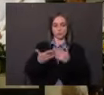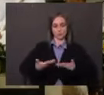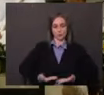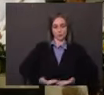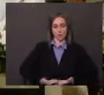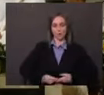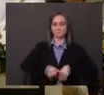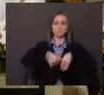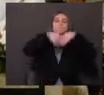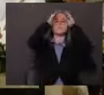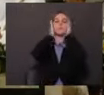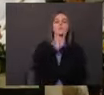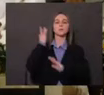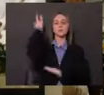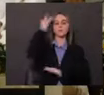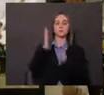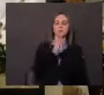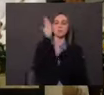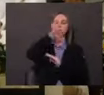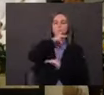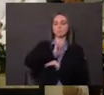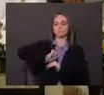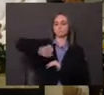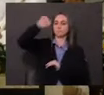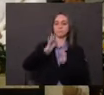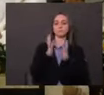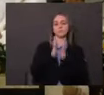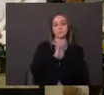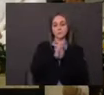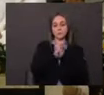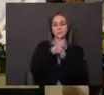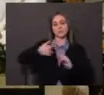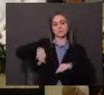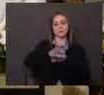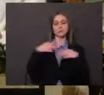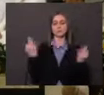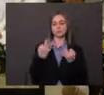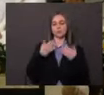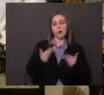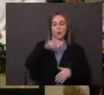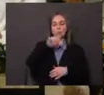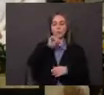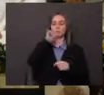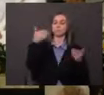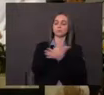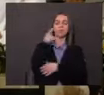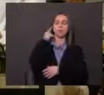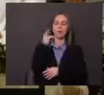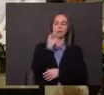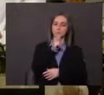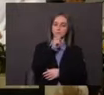благословенний плід. Santa Maria, Mãe de Deus, rogai por nós, pecadores, agora e na hora da nossa morte. Amém.